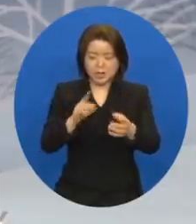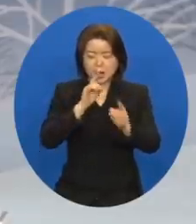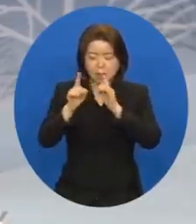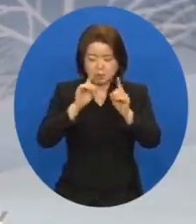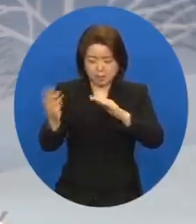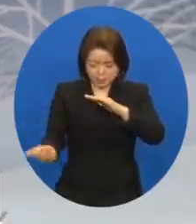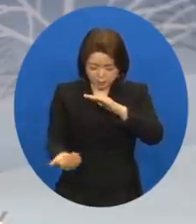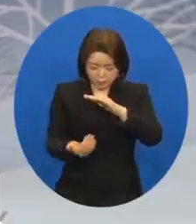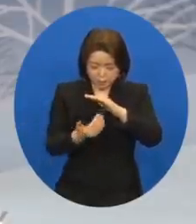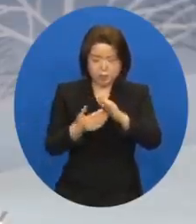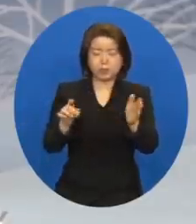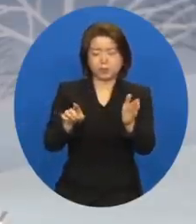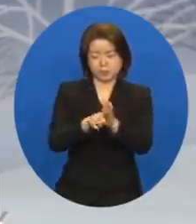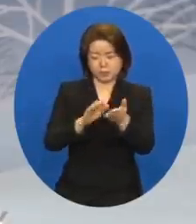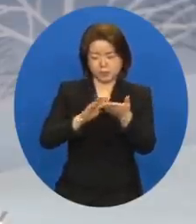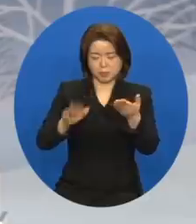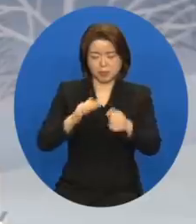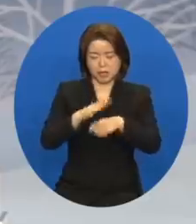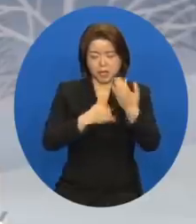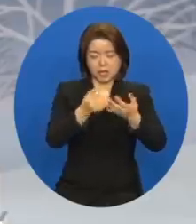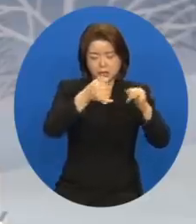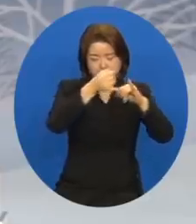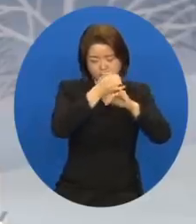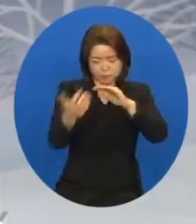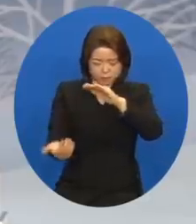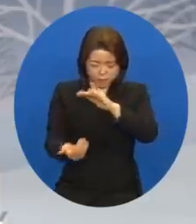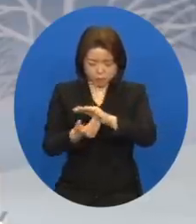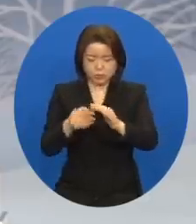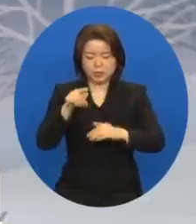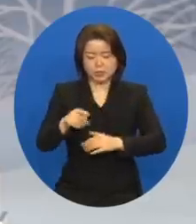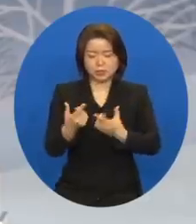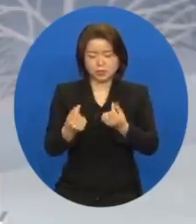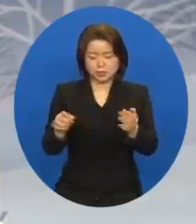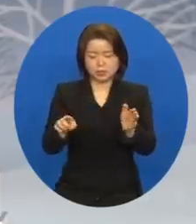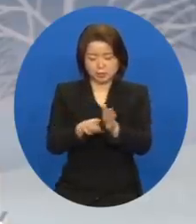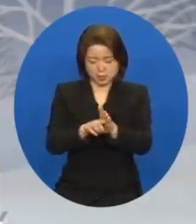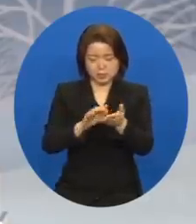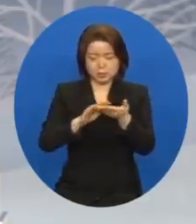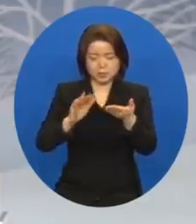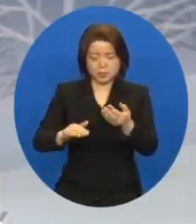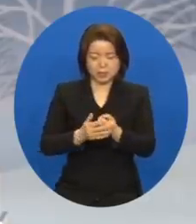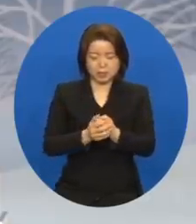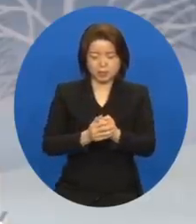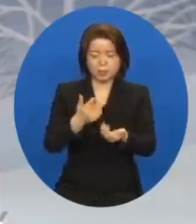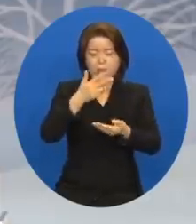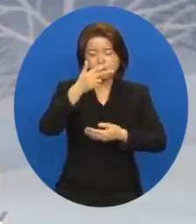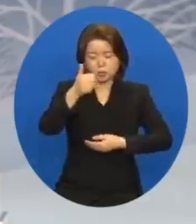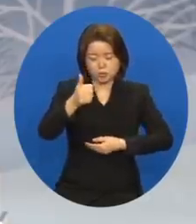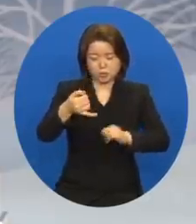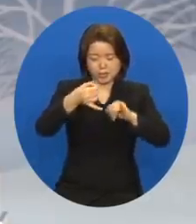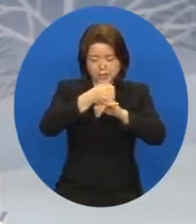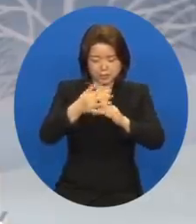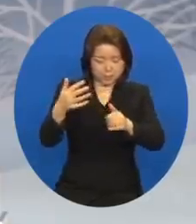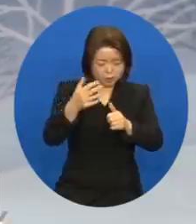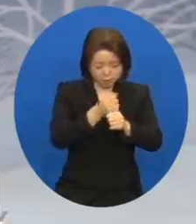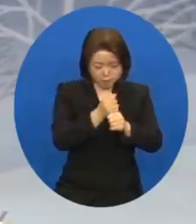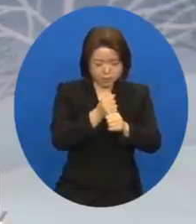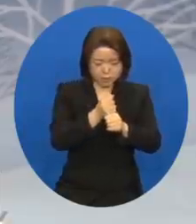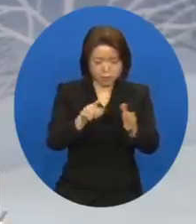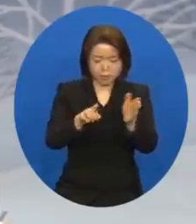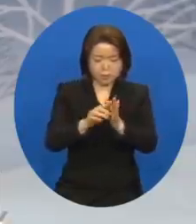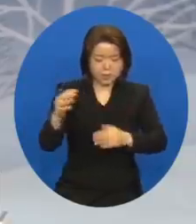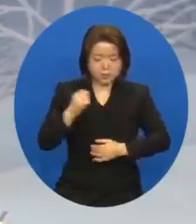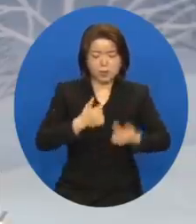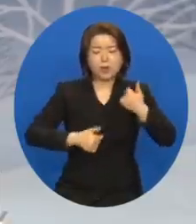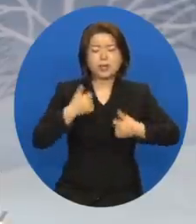것을 믿습니다. 하나님의 약속이 이루어질 것을 믿습니다. 주의 약속을 붙잡고 믿음으로